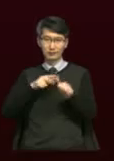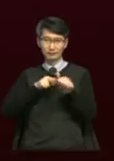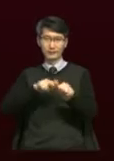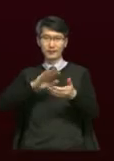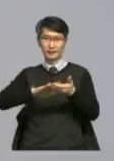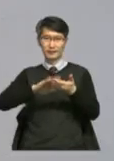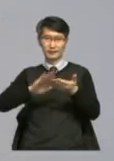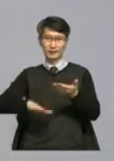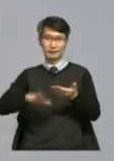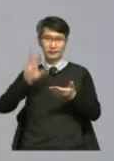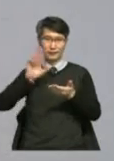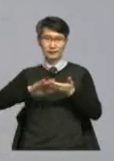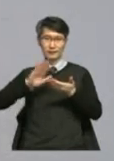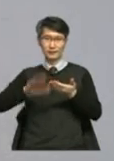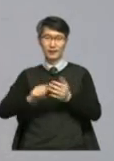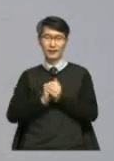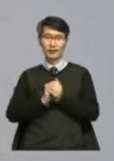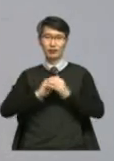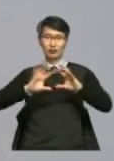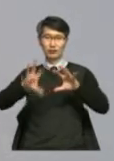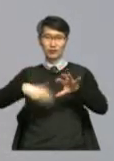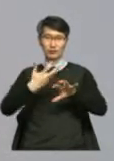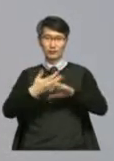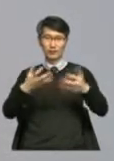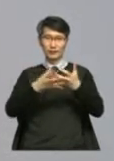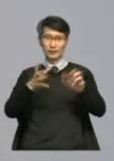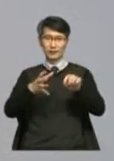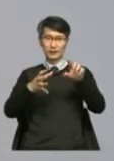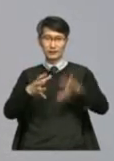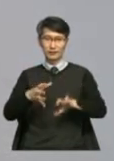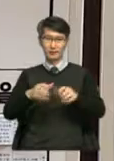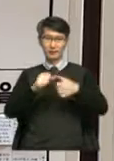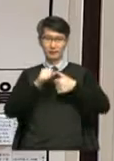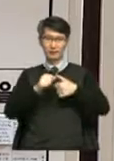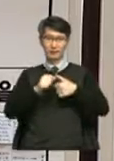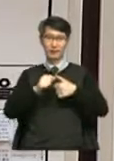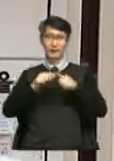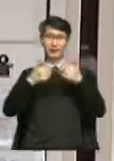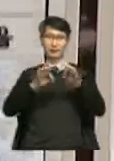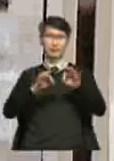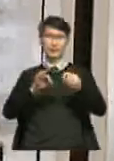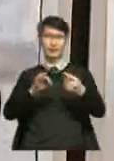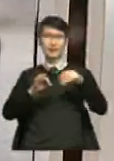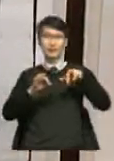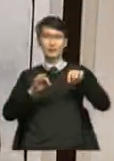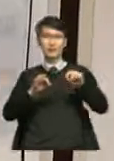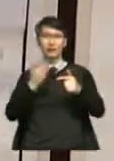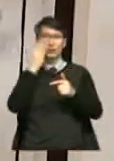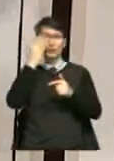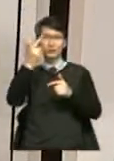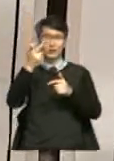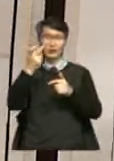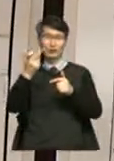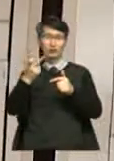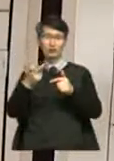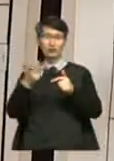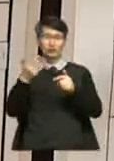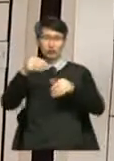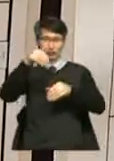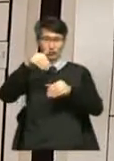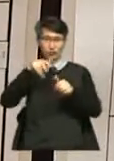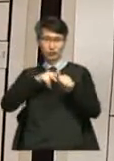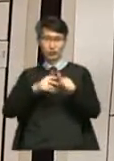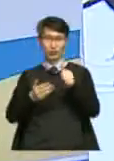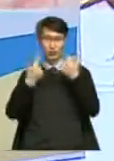밝혔습니다. 한편 국가혁명 배당금당에선 경선을 거쳐 김희전 예비후보가 용산 선거구 후보로